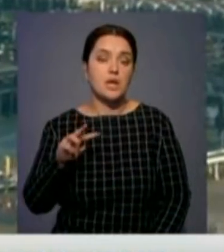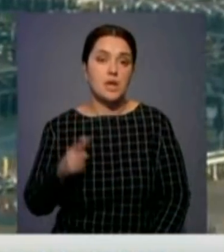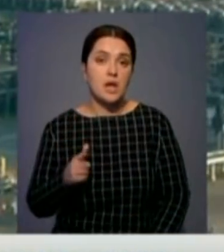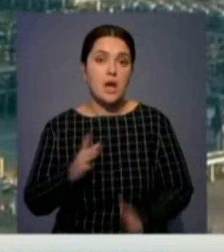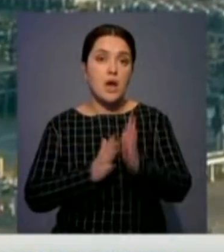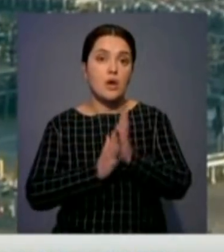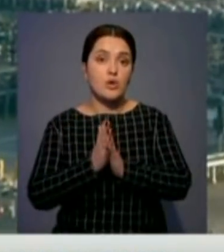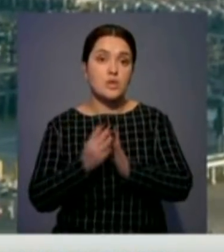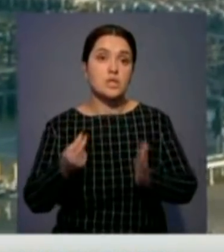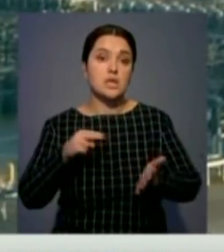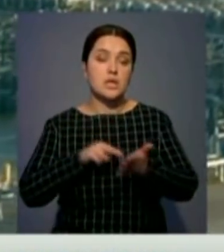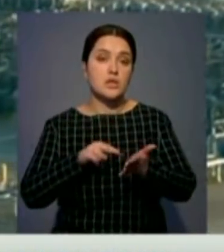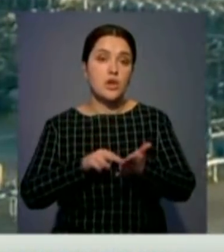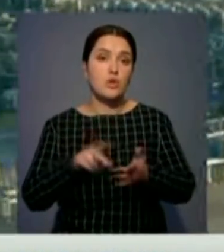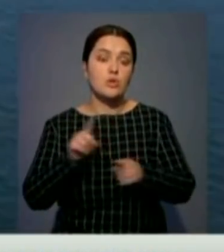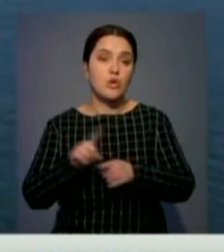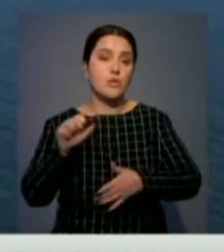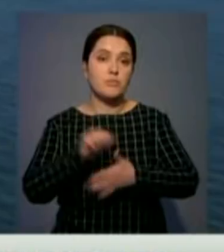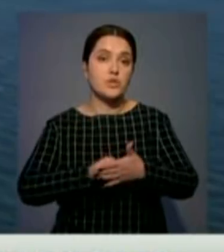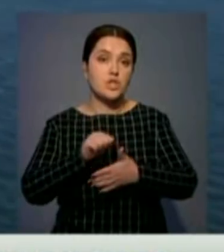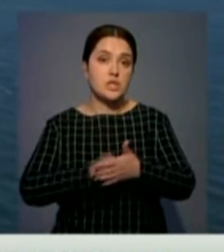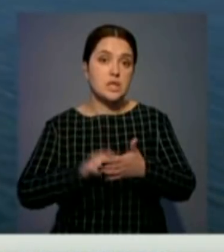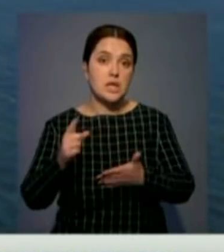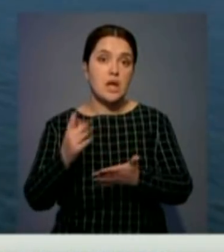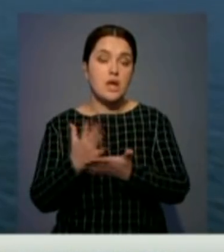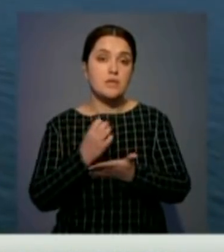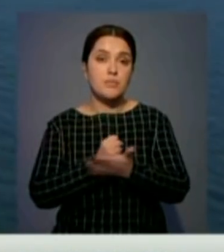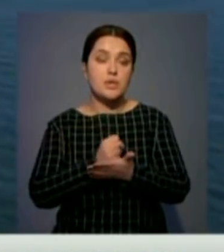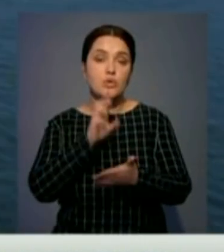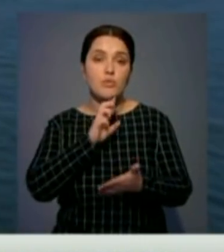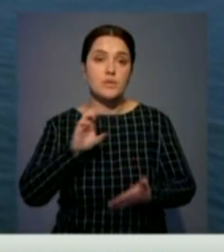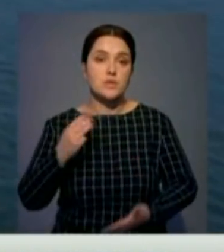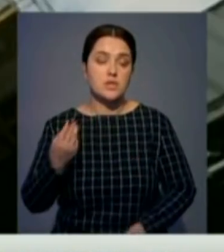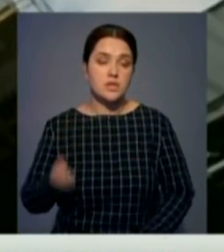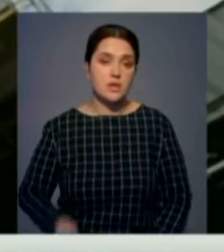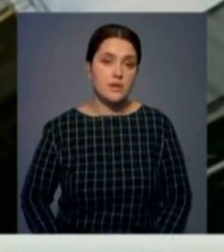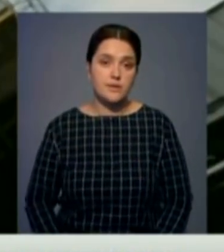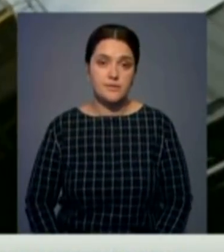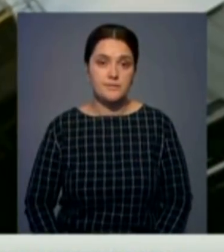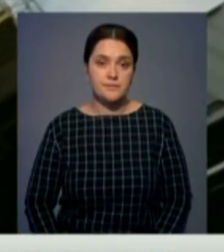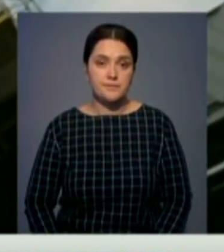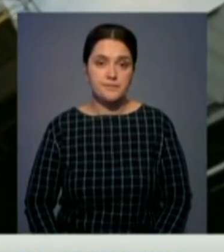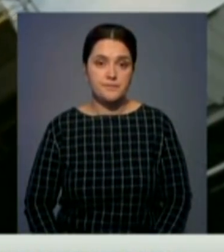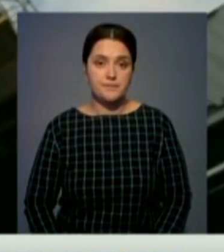66,5 доллара за баррель. На рост цен, к тому же, повлияли данные о запасах топлива в США.